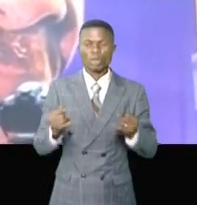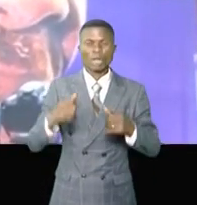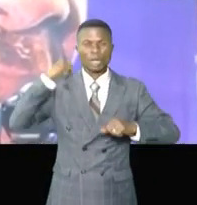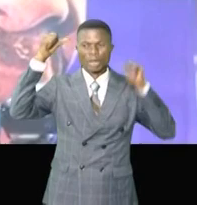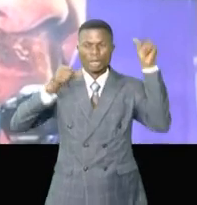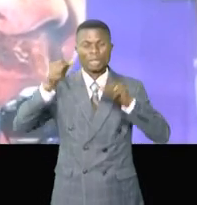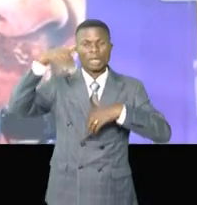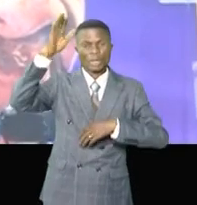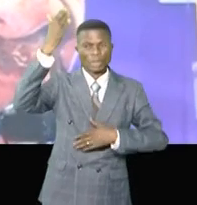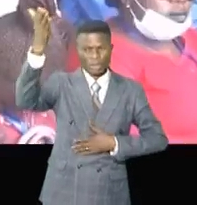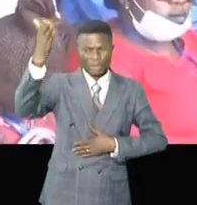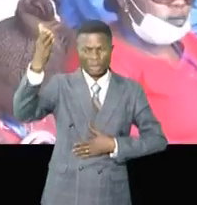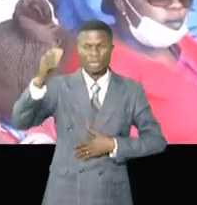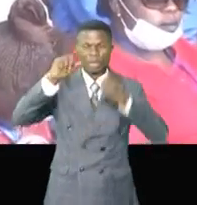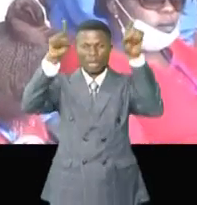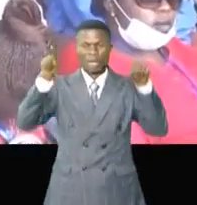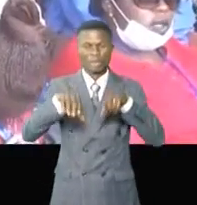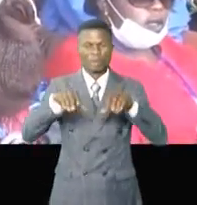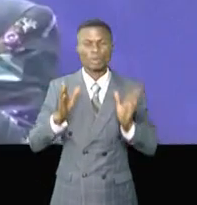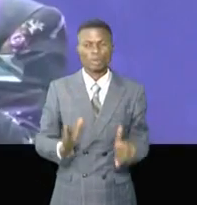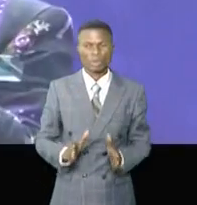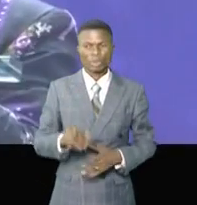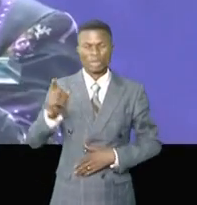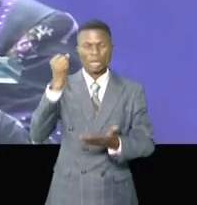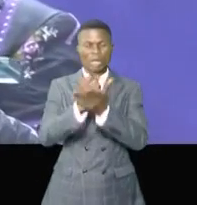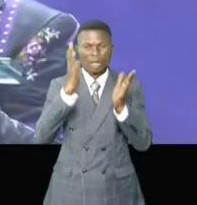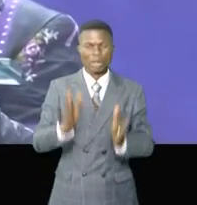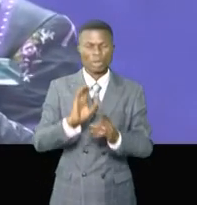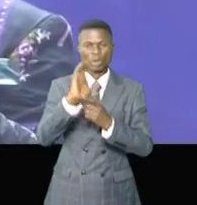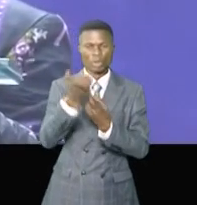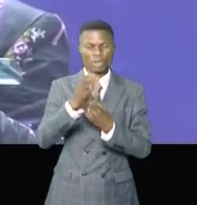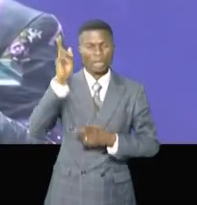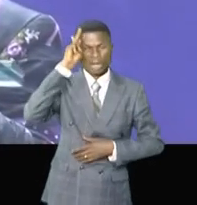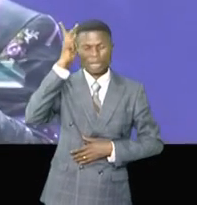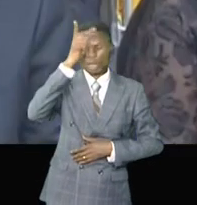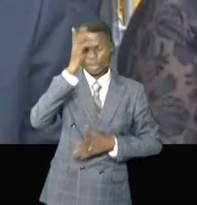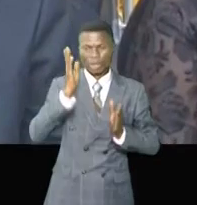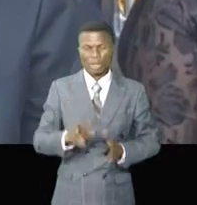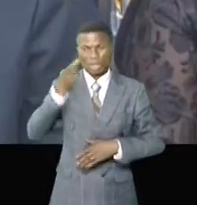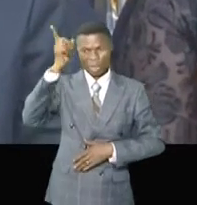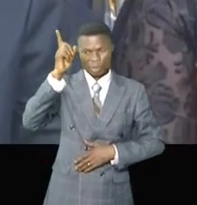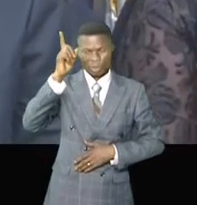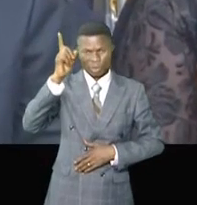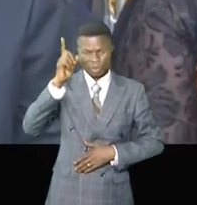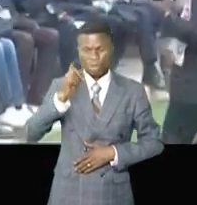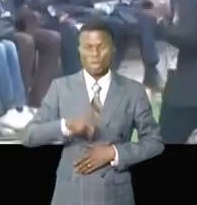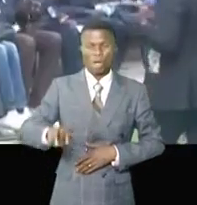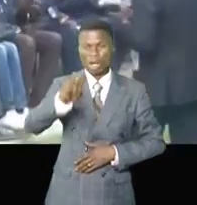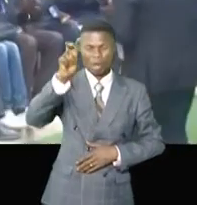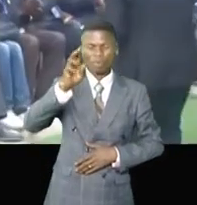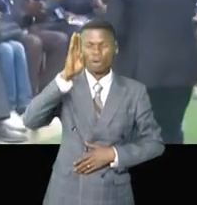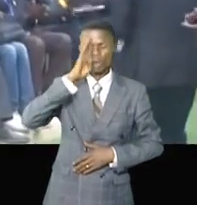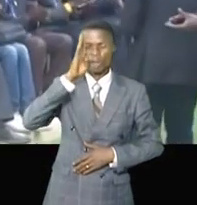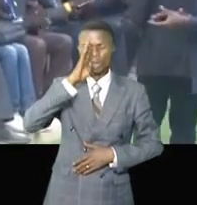théâtre à l'étranger et à la télévision congolaise. Il a été ambassadeur de la culture katangaise et premier à sillonner le Congo belge